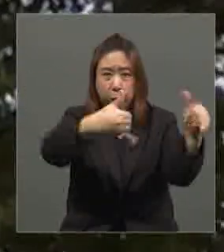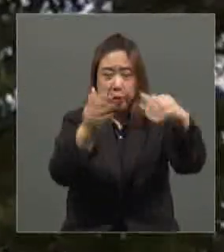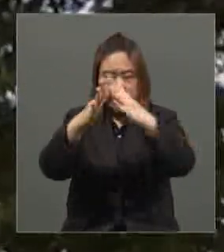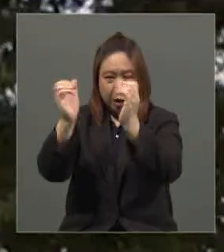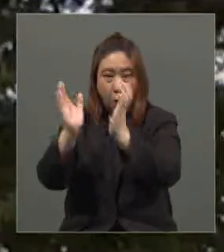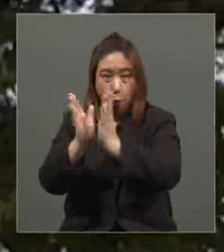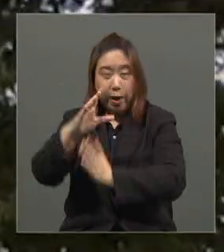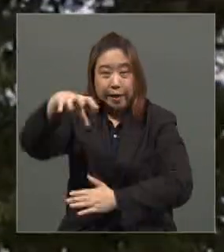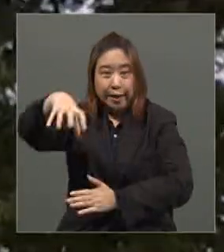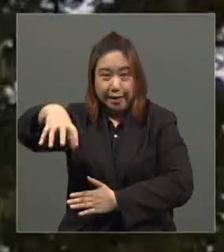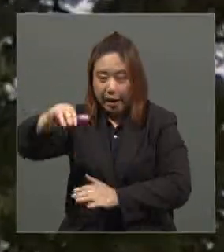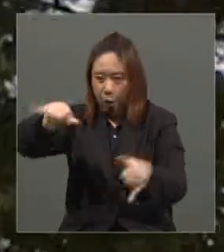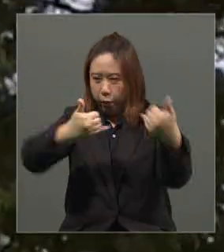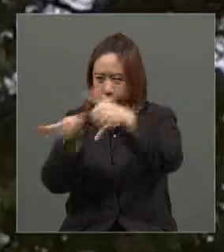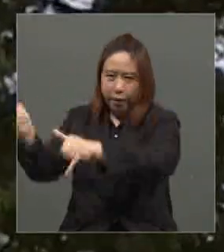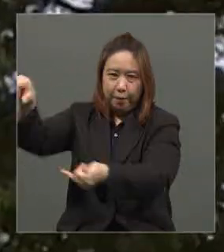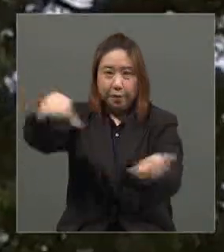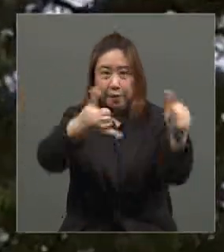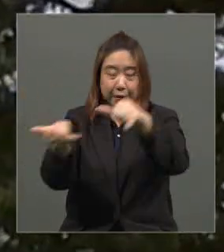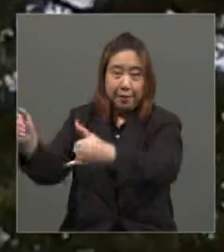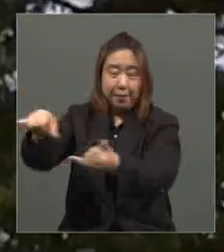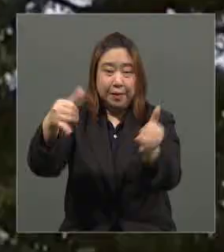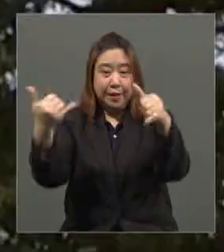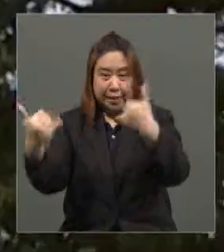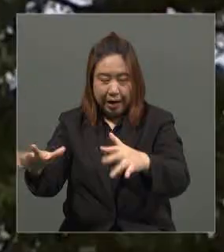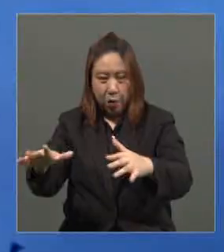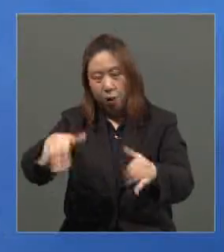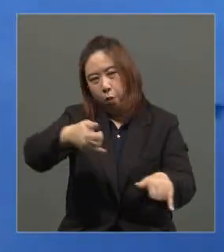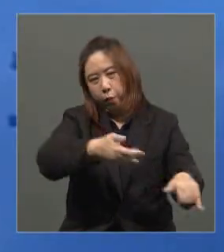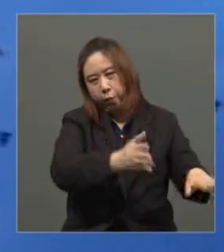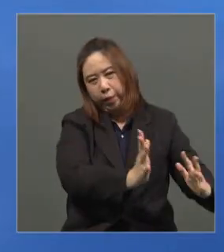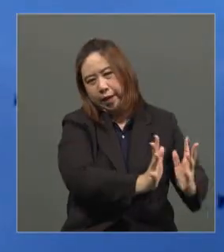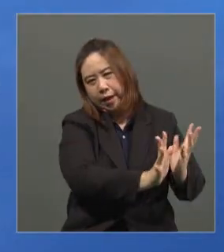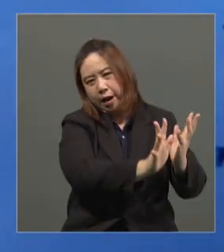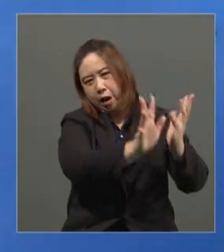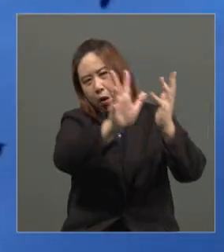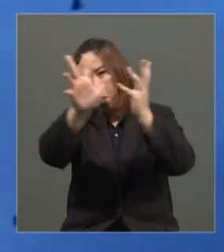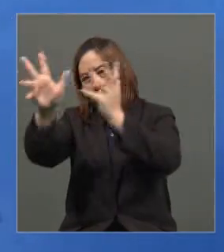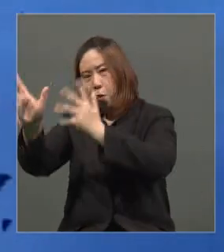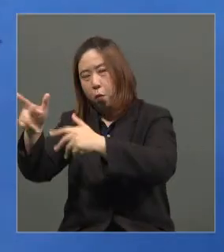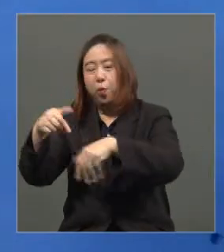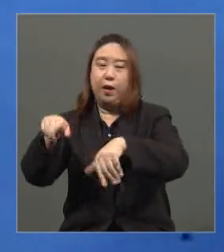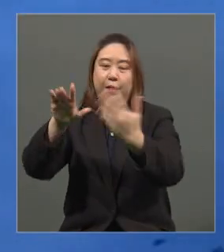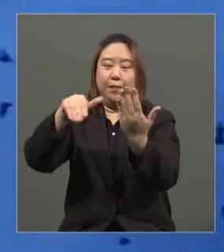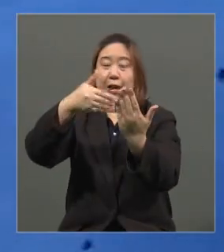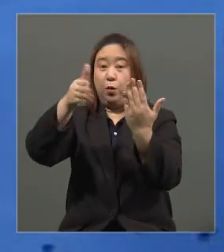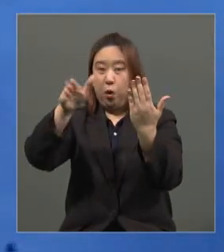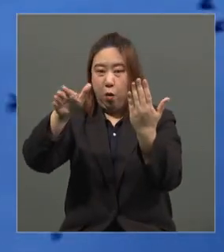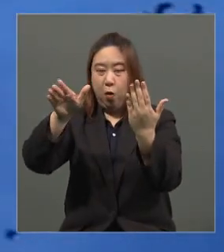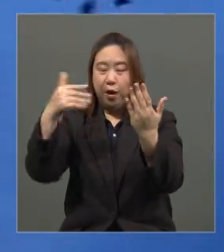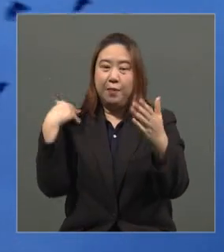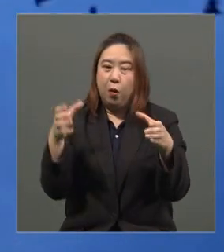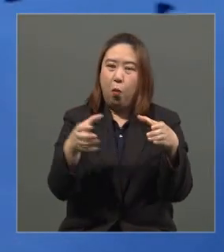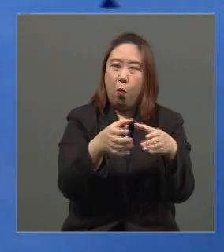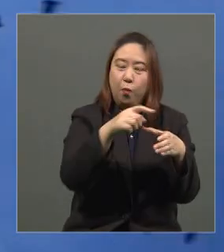ดเนี่ย ซึ่งเราชมกัน พอบินเสร็จปั๊บเนี่ยมันก็จะชักแถวนะครับขึ้นไปทางทิศตะวันออกกลุ่มใหญ่นะครับอีกกลุ่มย่อยก็